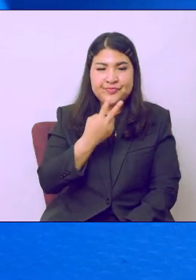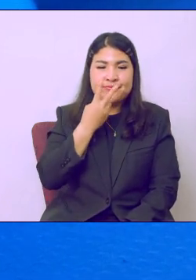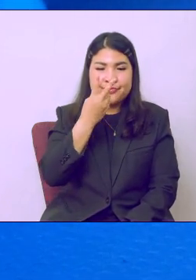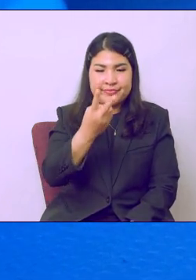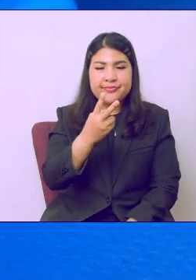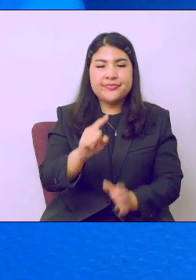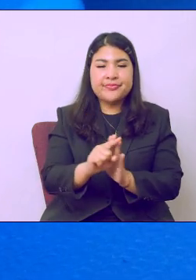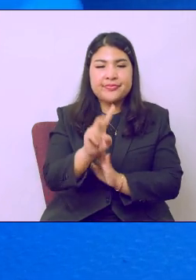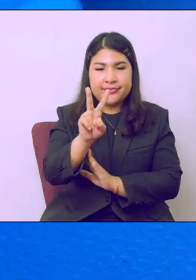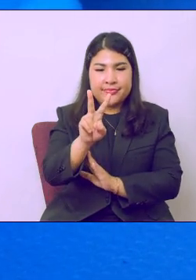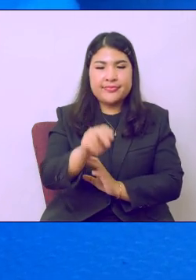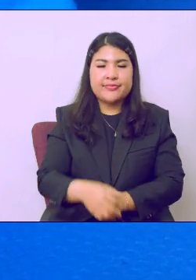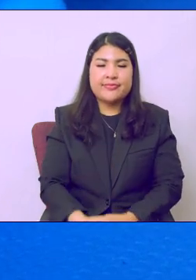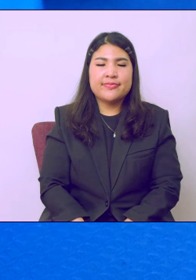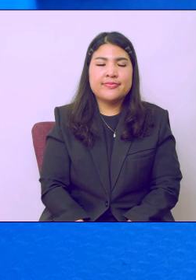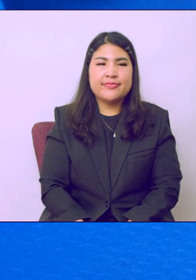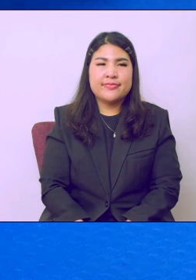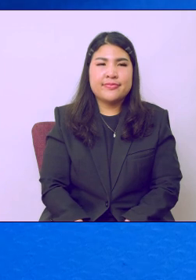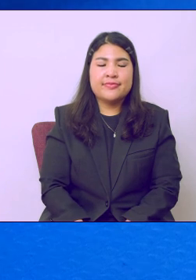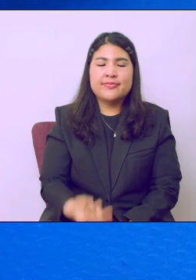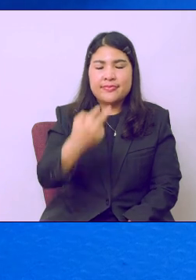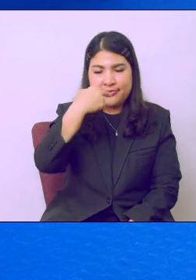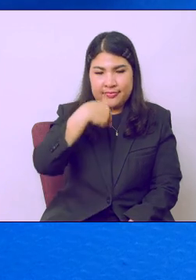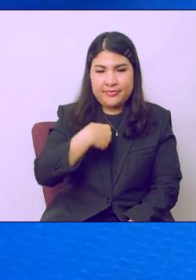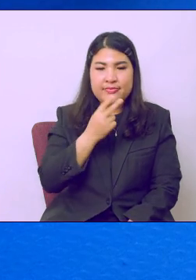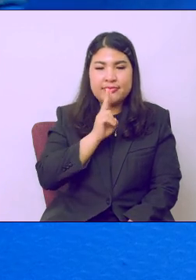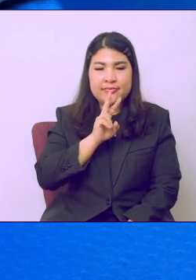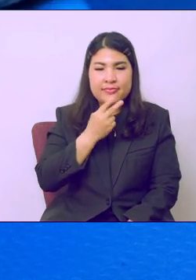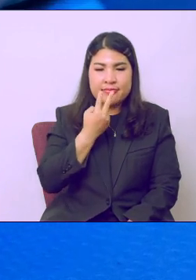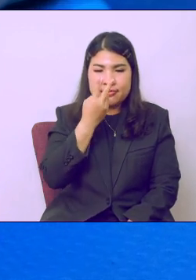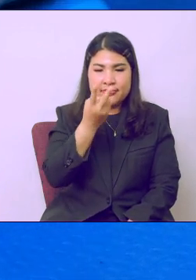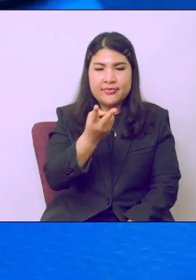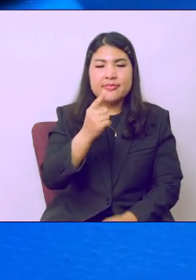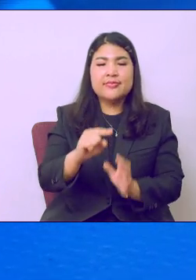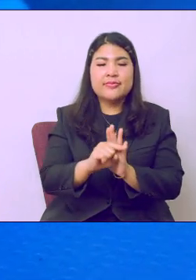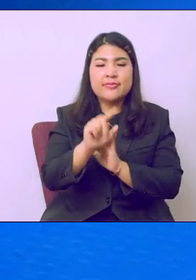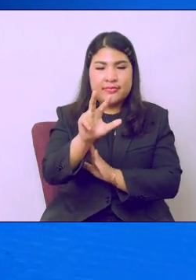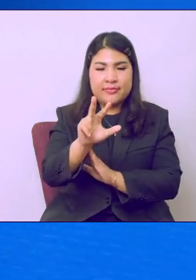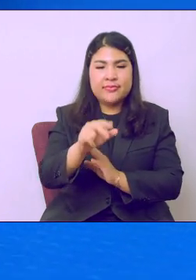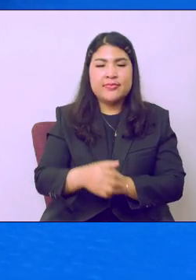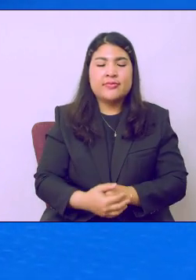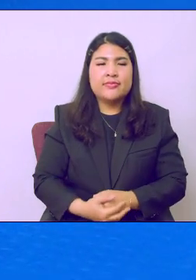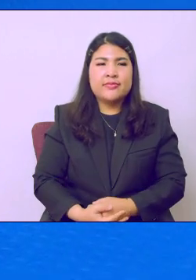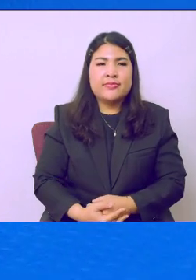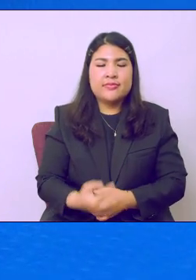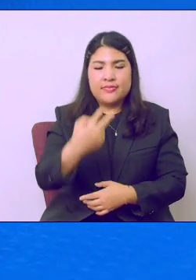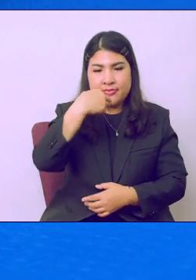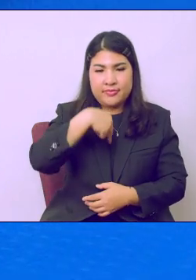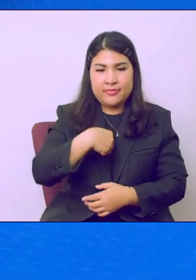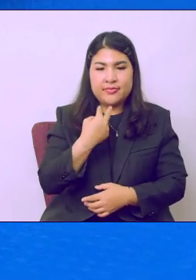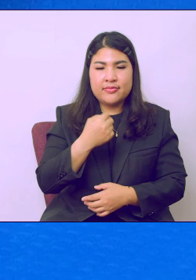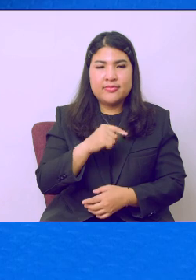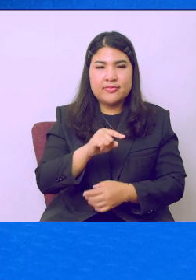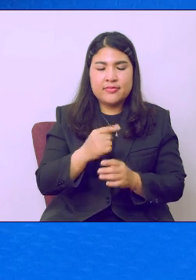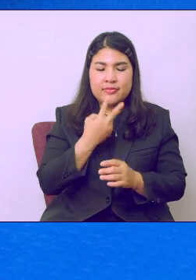ออก 2อ้ามาหายใจเข้าครับหายใจออกถีบออก3หายใจเข้าครับหายใจออก